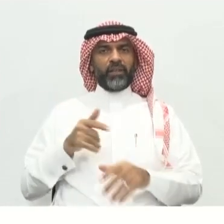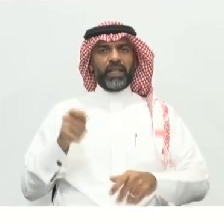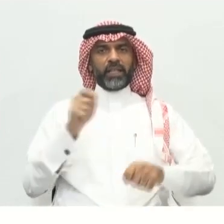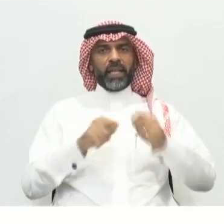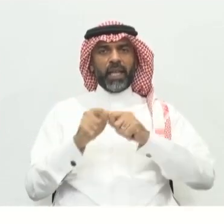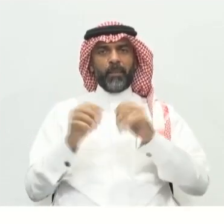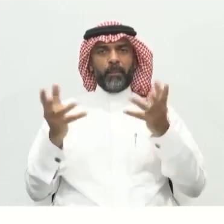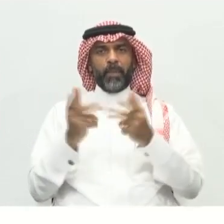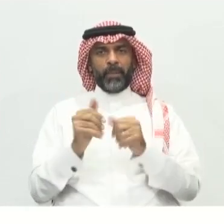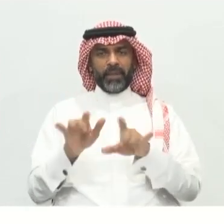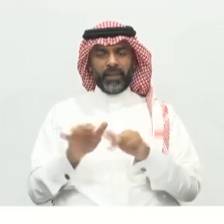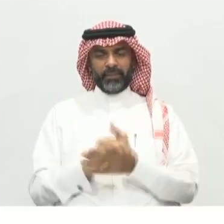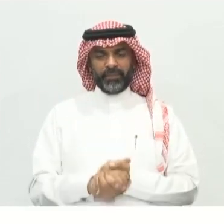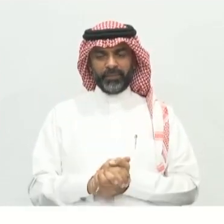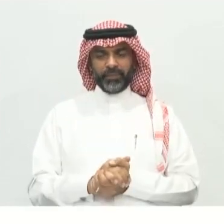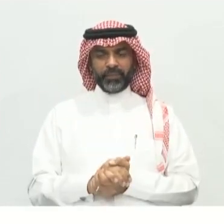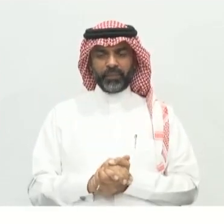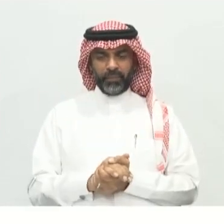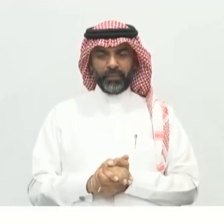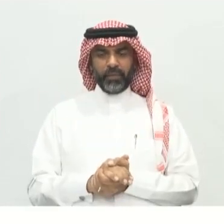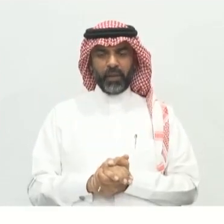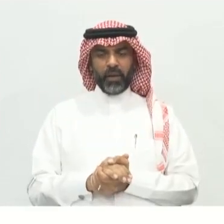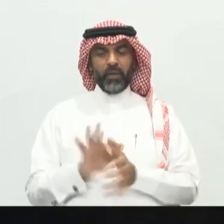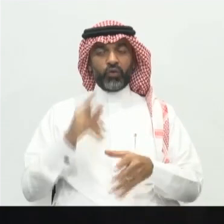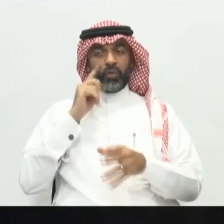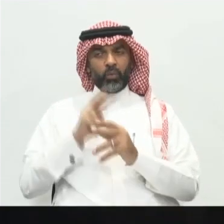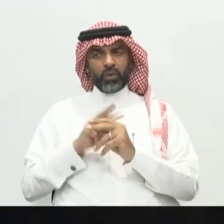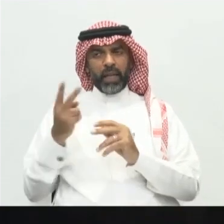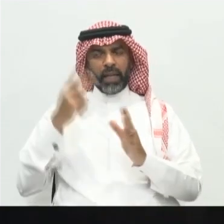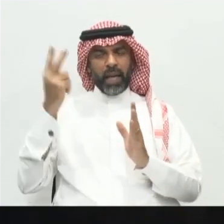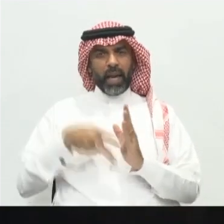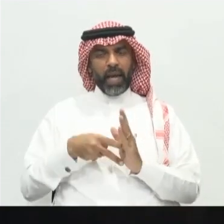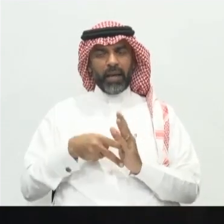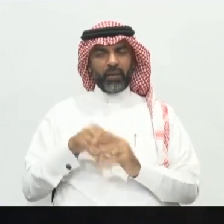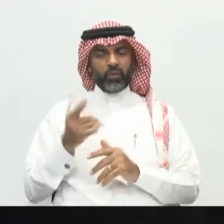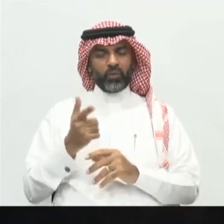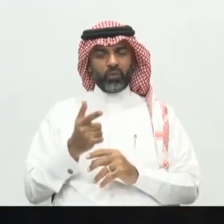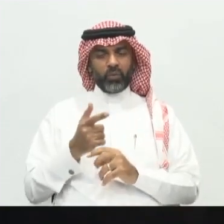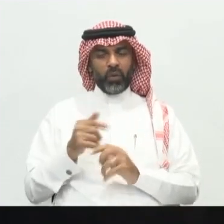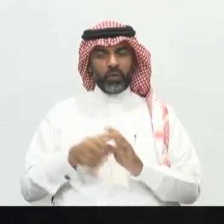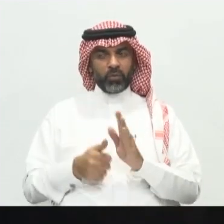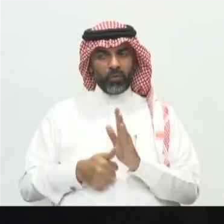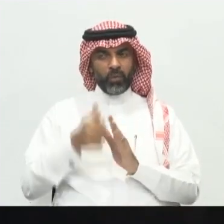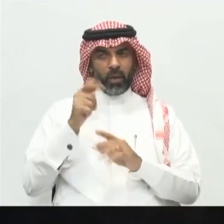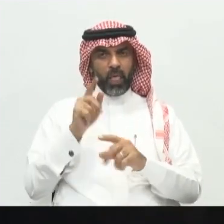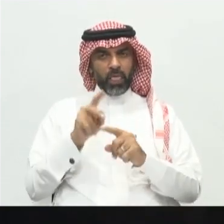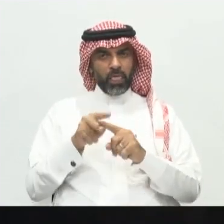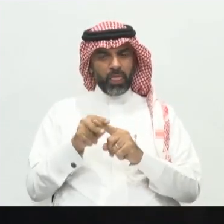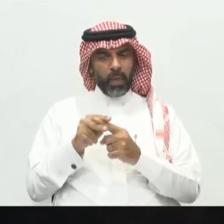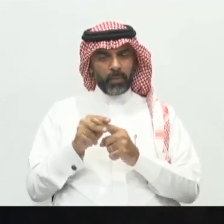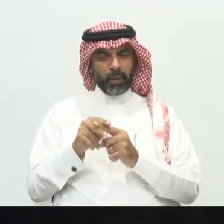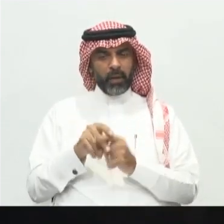البرمجه الرياضيه لدينا نوعين من المتغيرات متغيرات القرار التي يتم او يمكن ضبطها